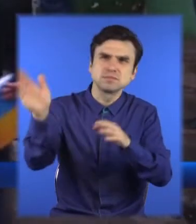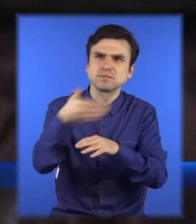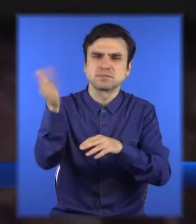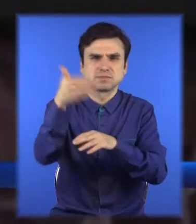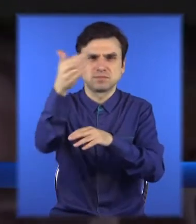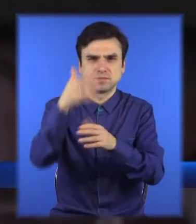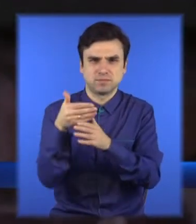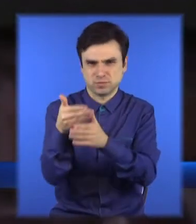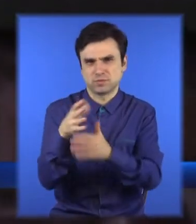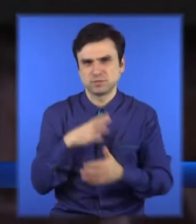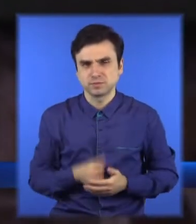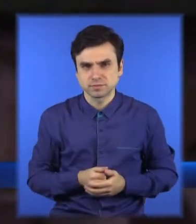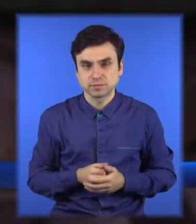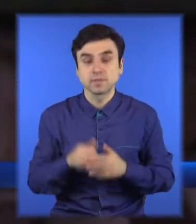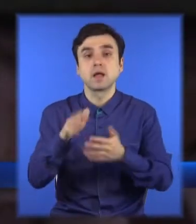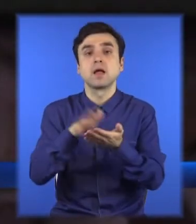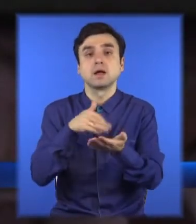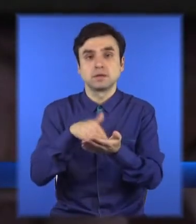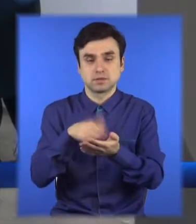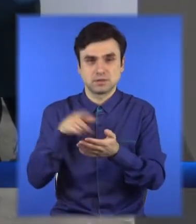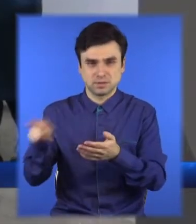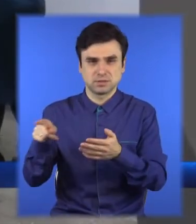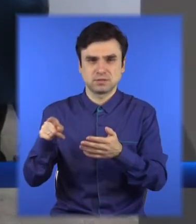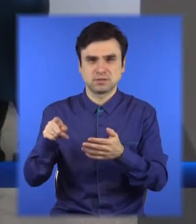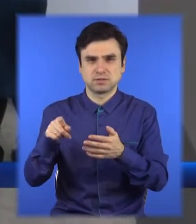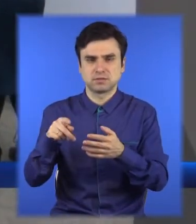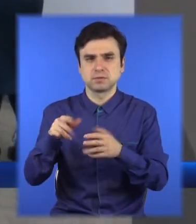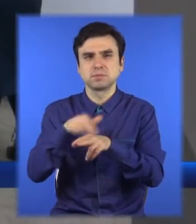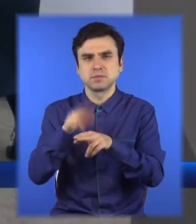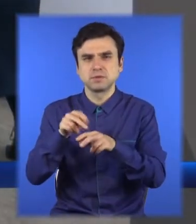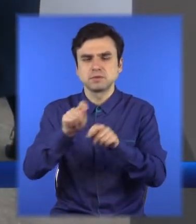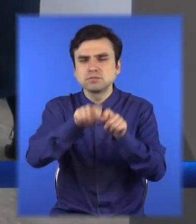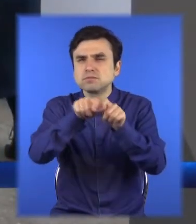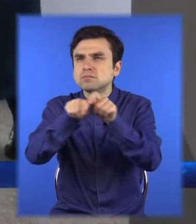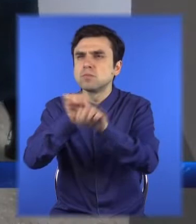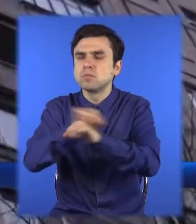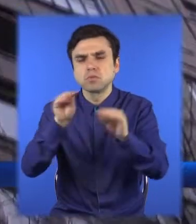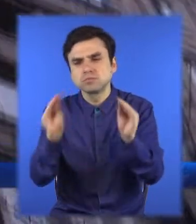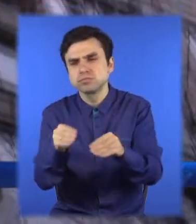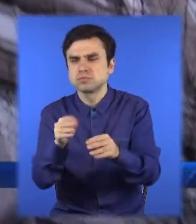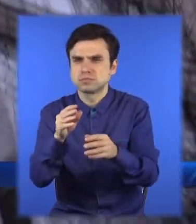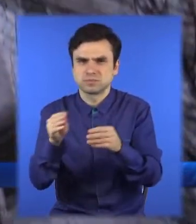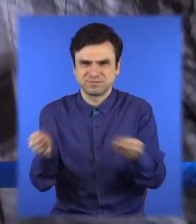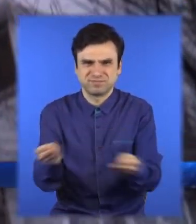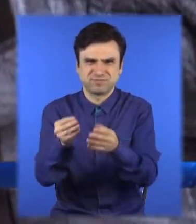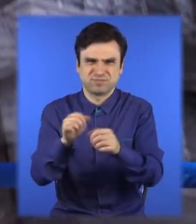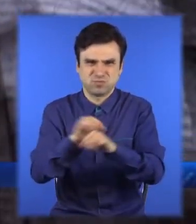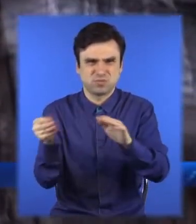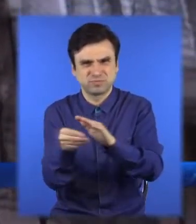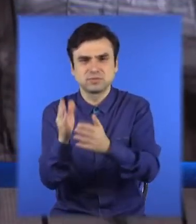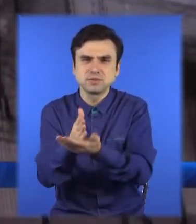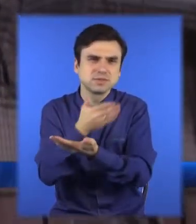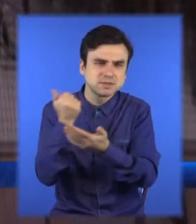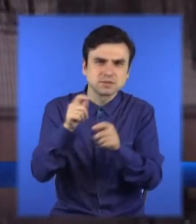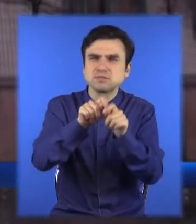усі будинки на наявність вибухонебезпечних предметів або речовин, в школі, що неподалік, організовують пункт обігріву. Проте необхідності в ньому вже